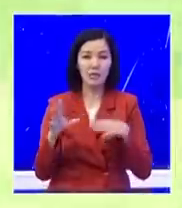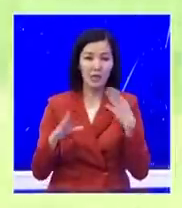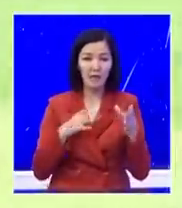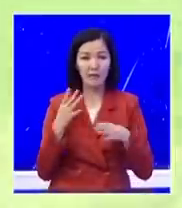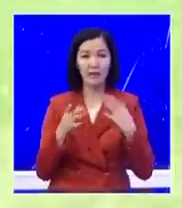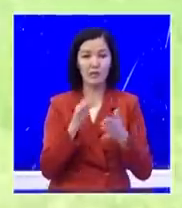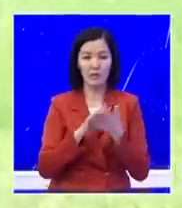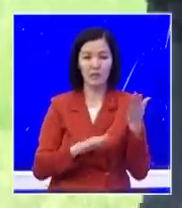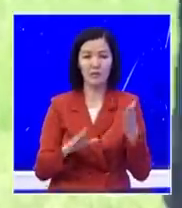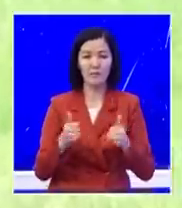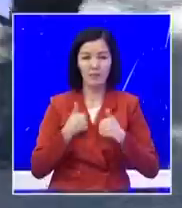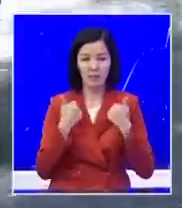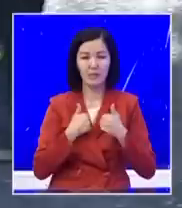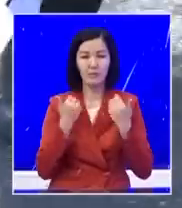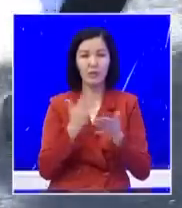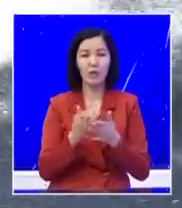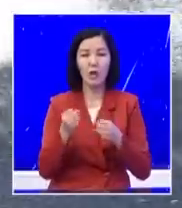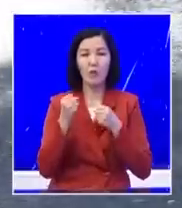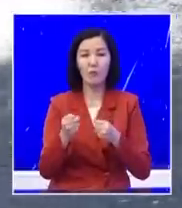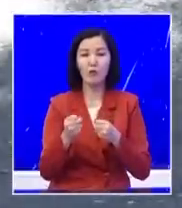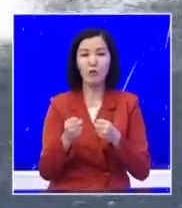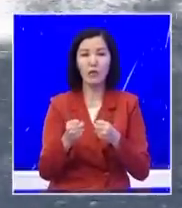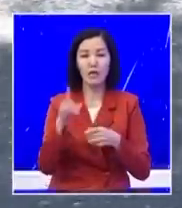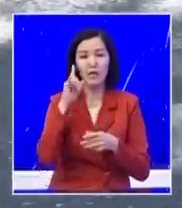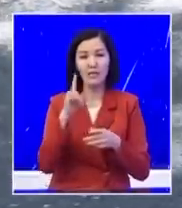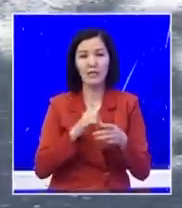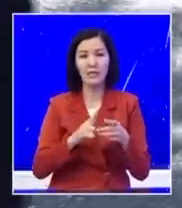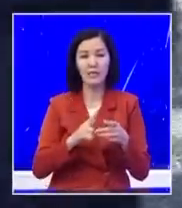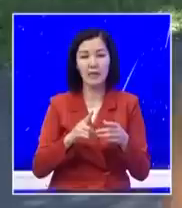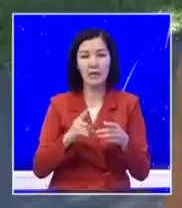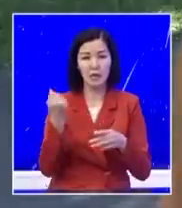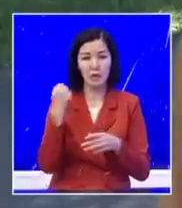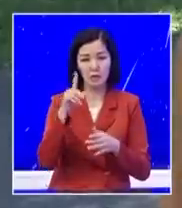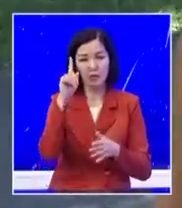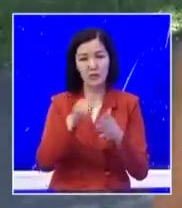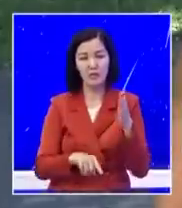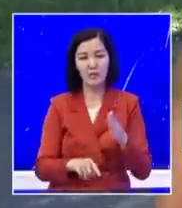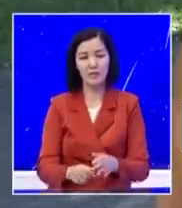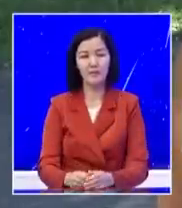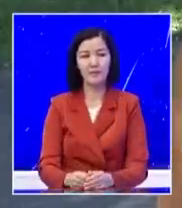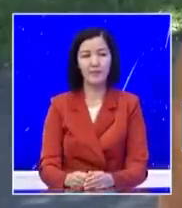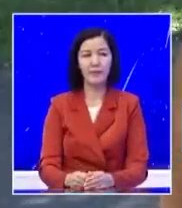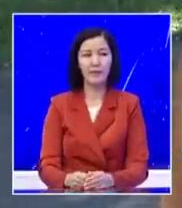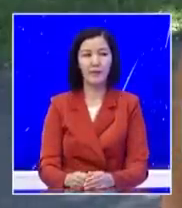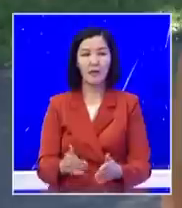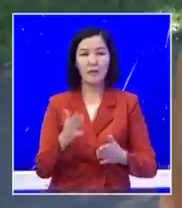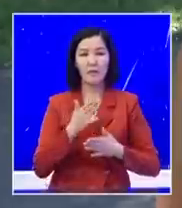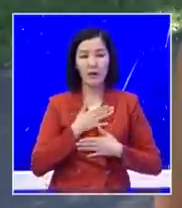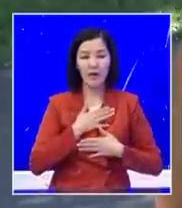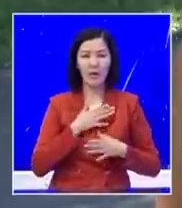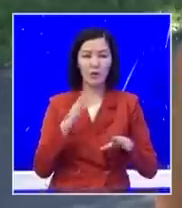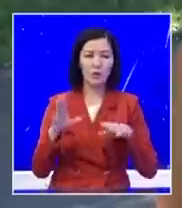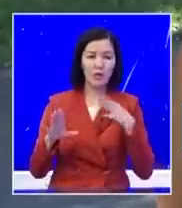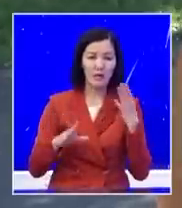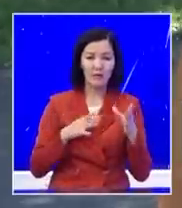дайындықтан қалмауға тырысады. Бұл боксшылар болашақ ел мақтаныштары дейді сарапшылар. Рингте жүргенде маған тәсілін айт,